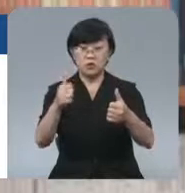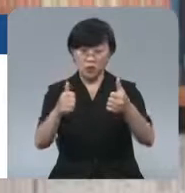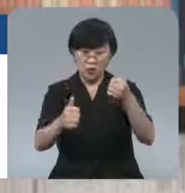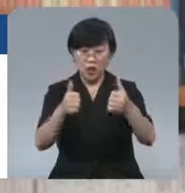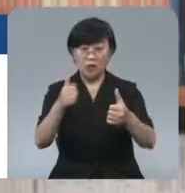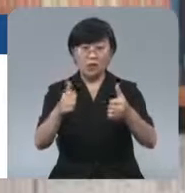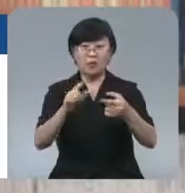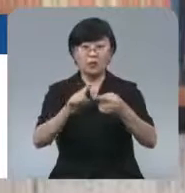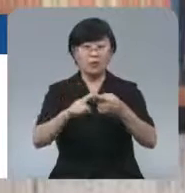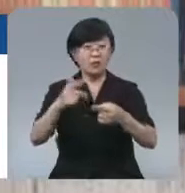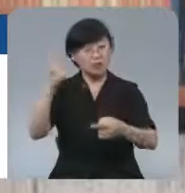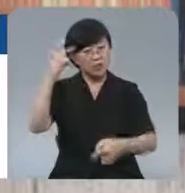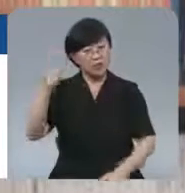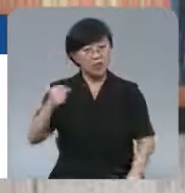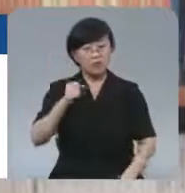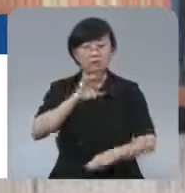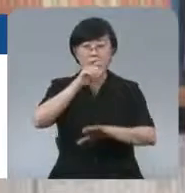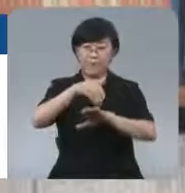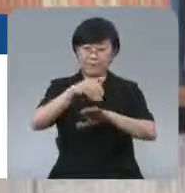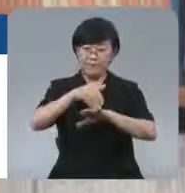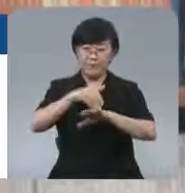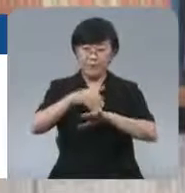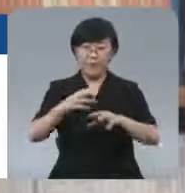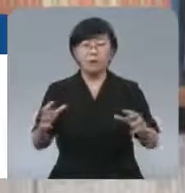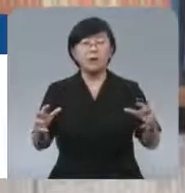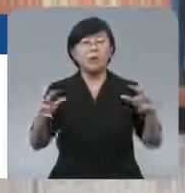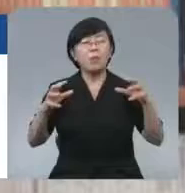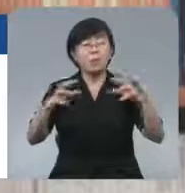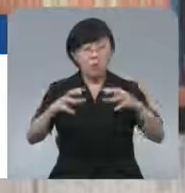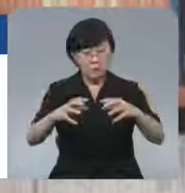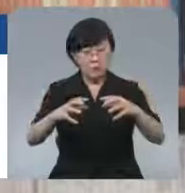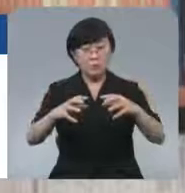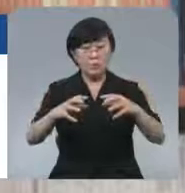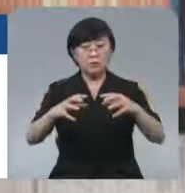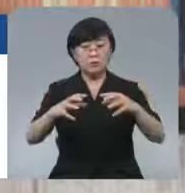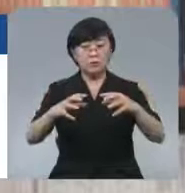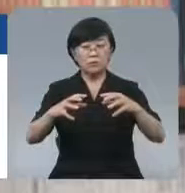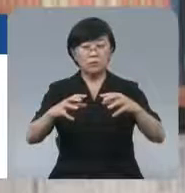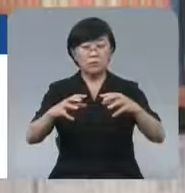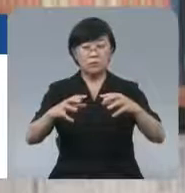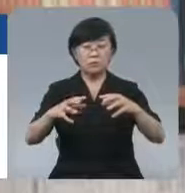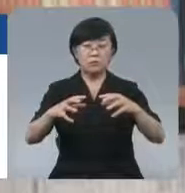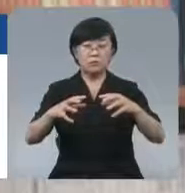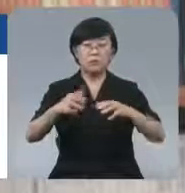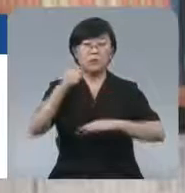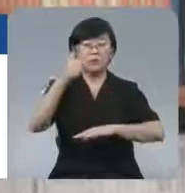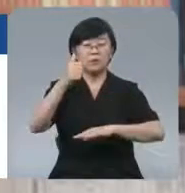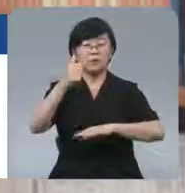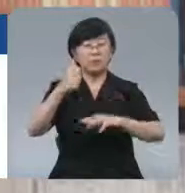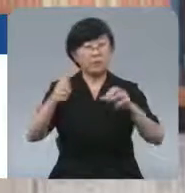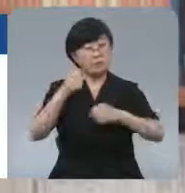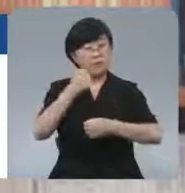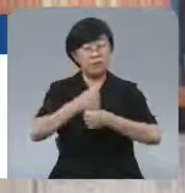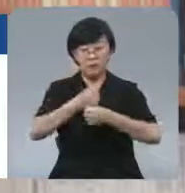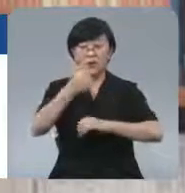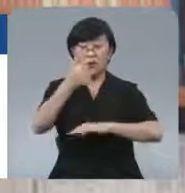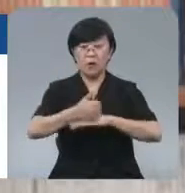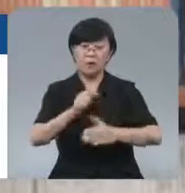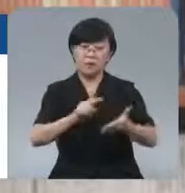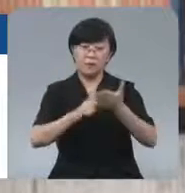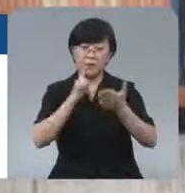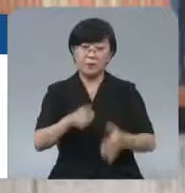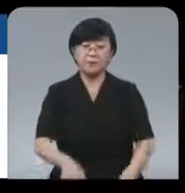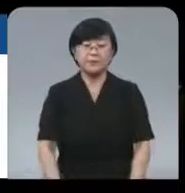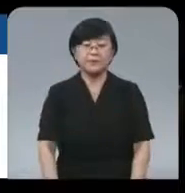занял выдающийся пианист экг он у которому первый и единственный раз в истории конкурса было